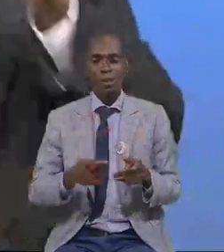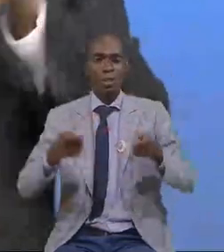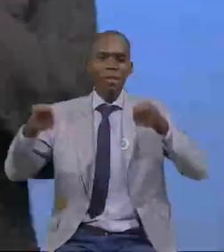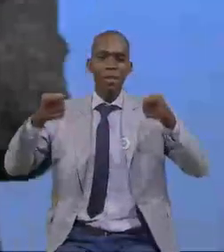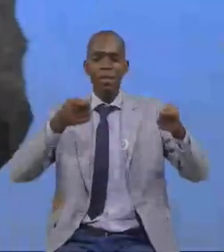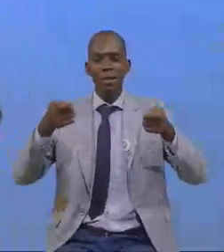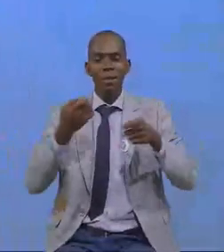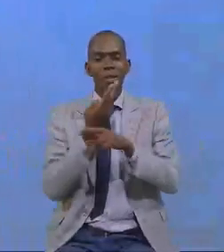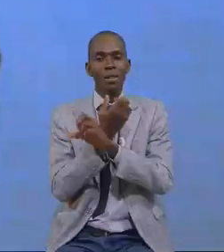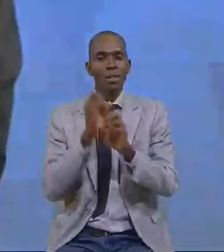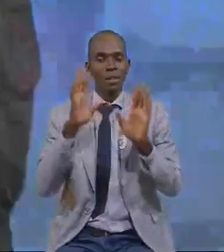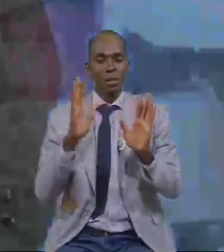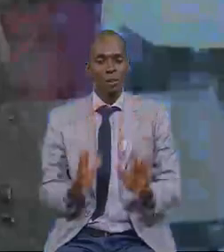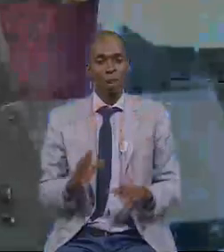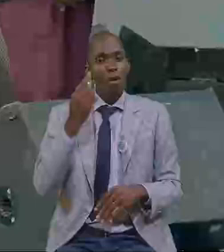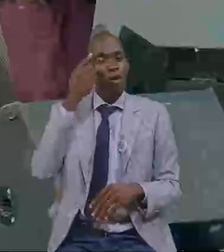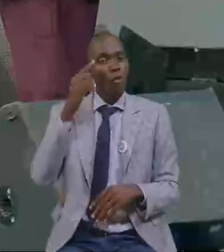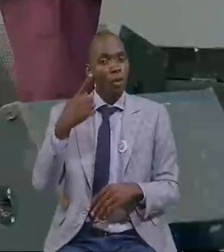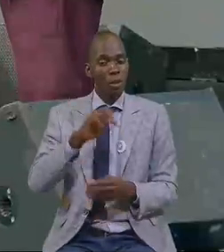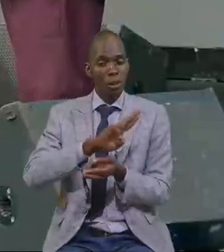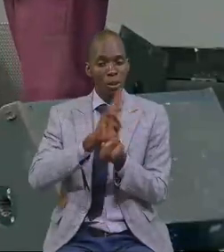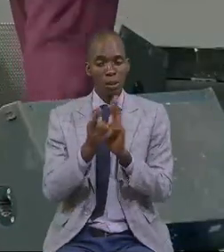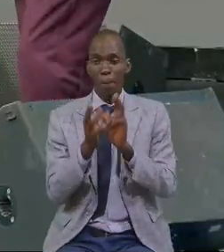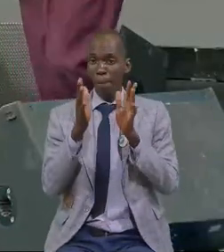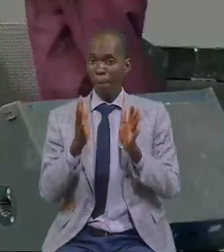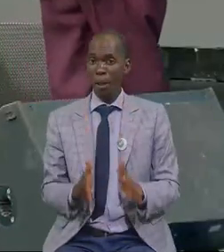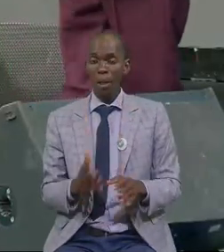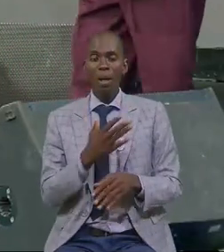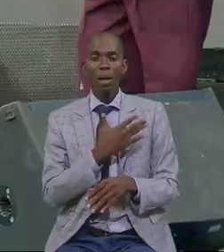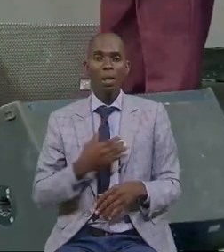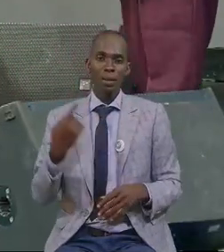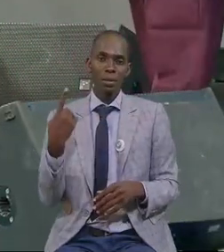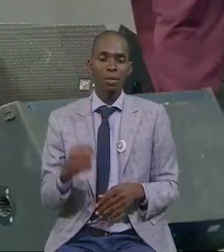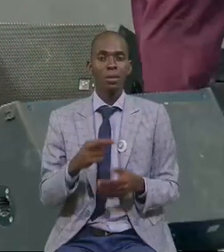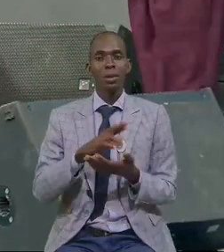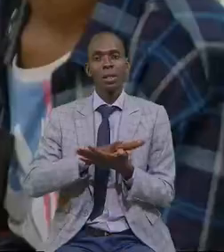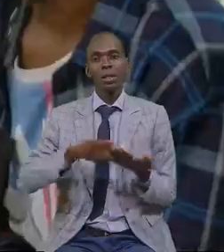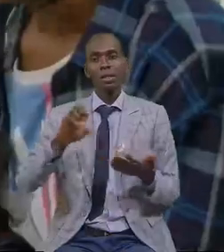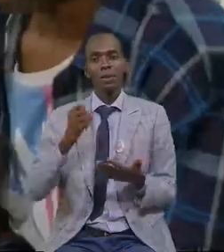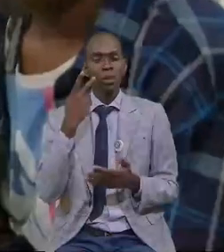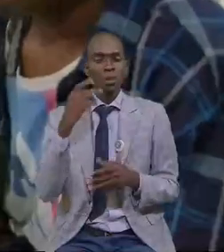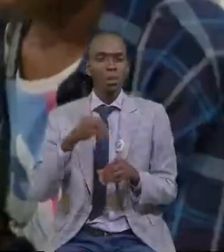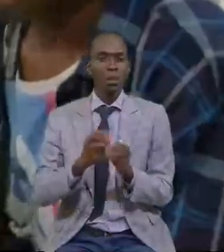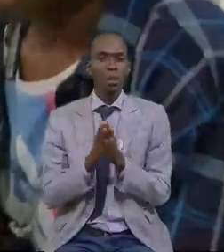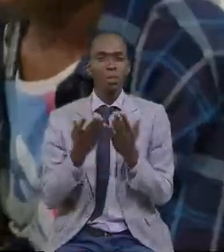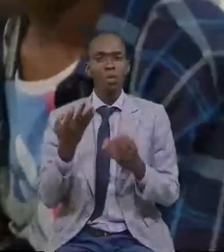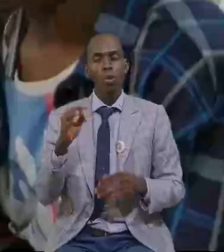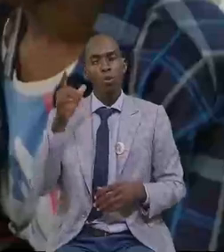Rédempteur régnant pour le repentant et le juste. Allons à Luc 1.